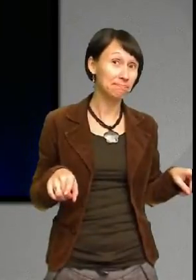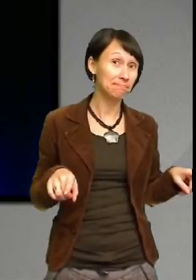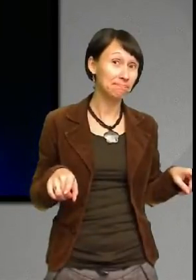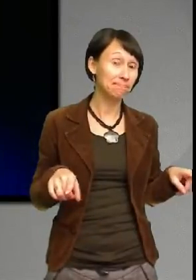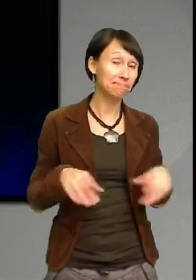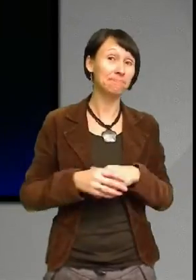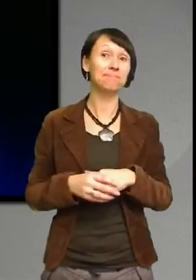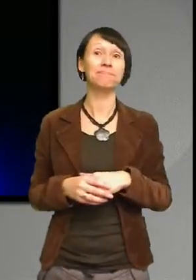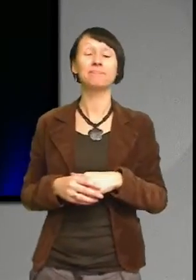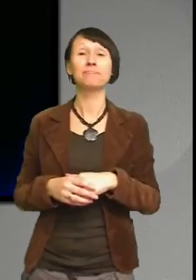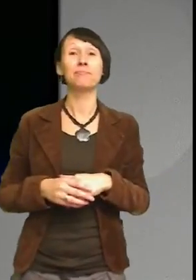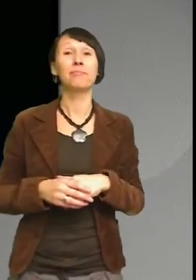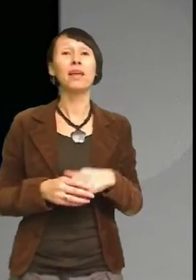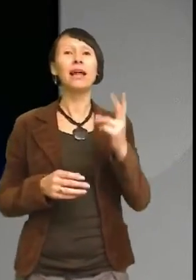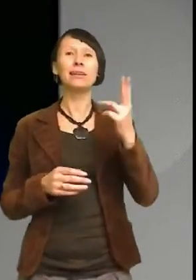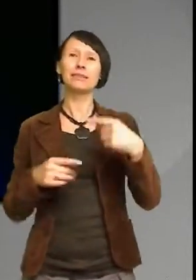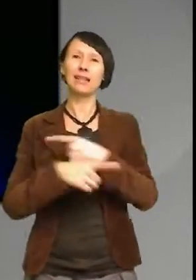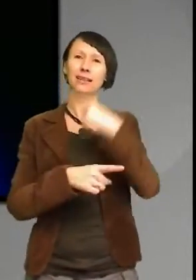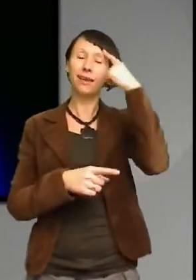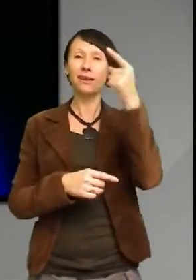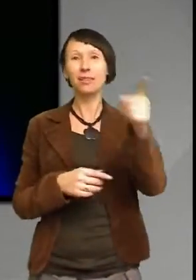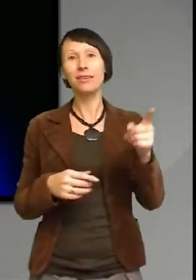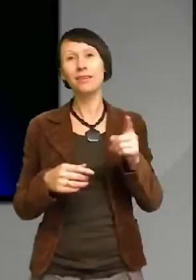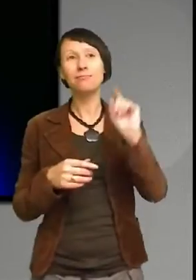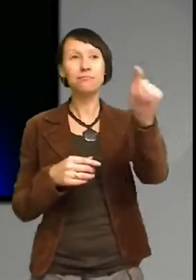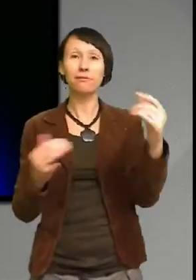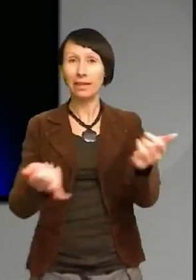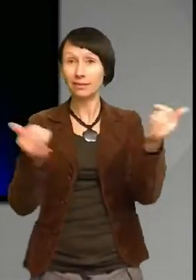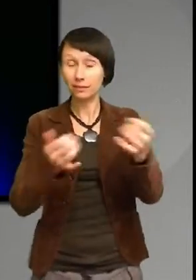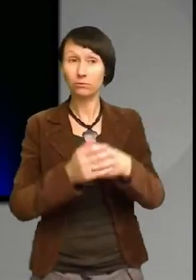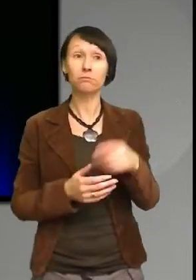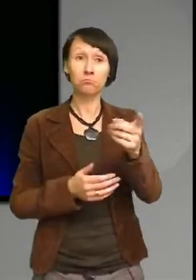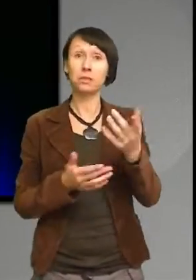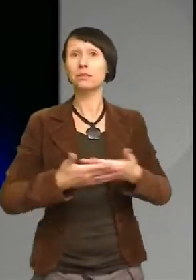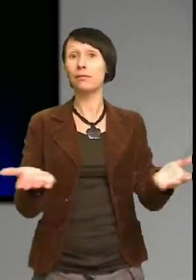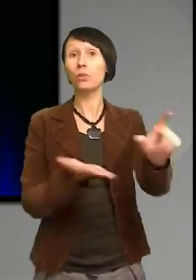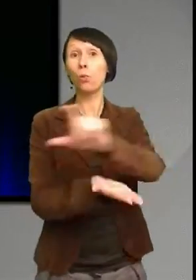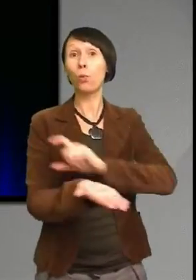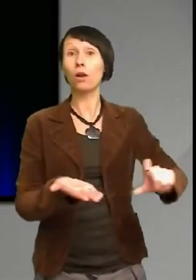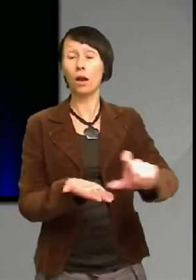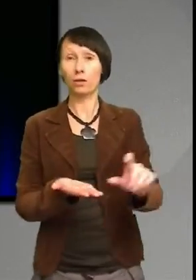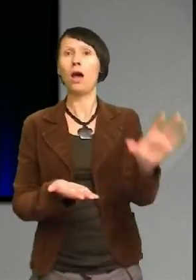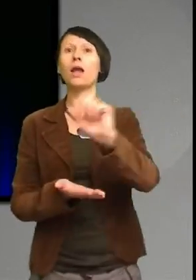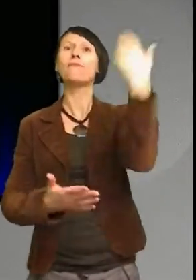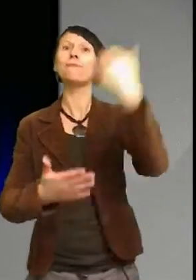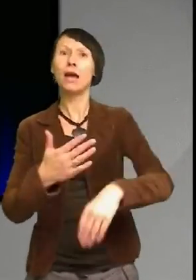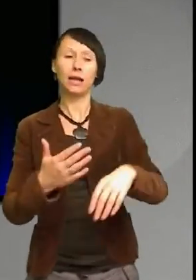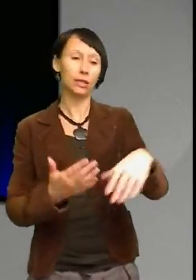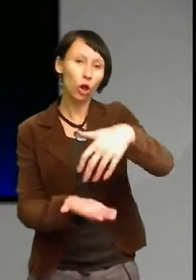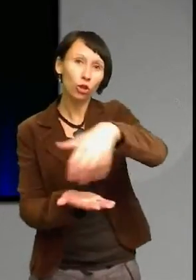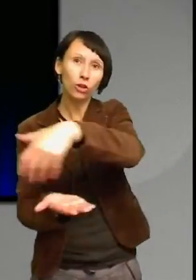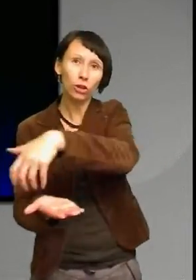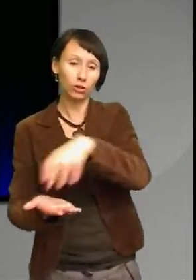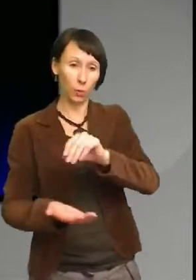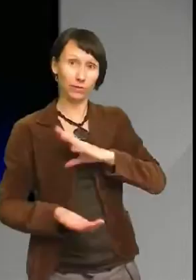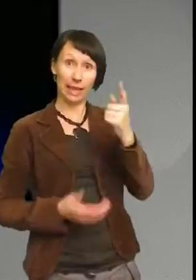Eller annars, föreställ er att ni är på en fest och det serveras tårta. När alla tagit finns det en bit kvar. Och du är sugen